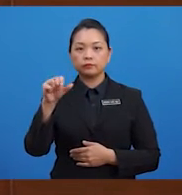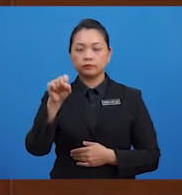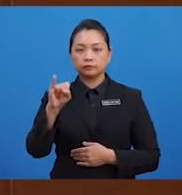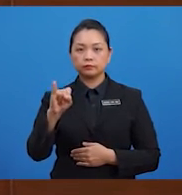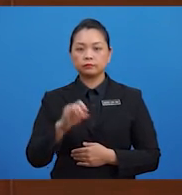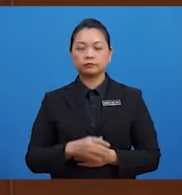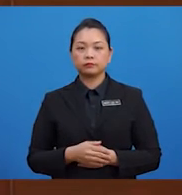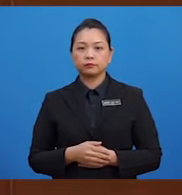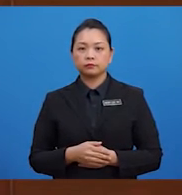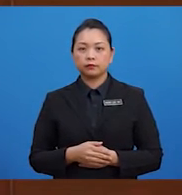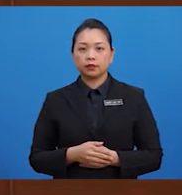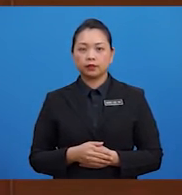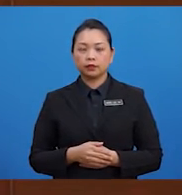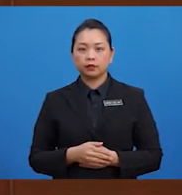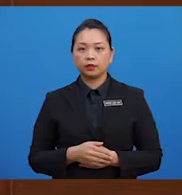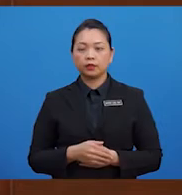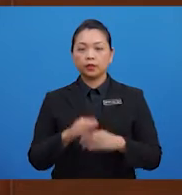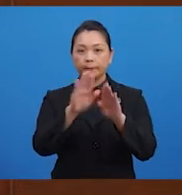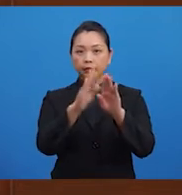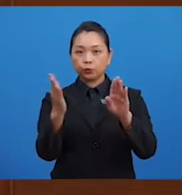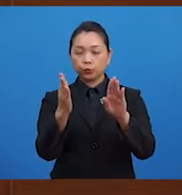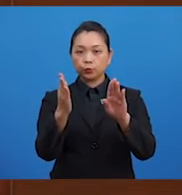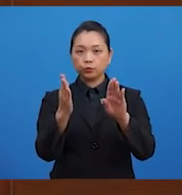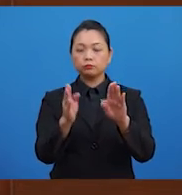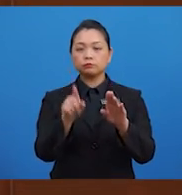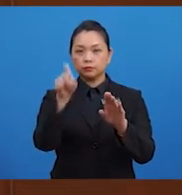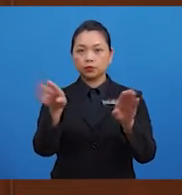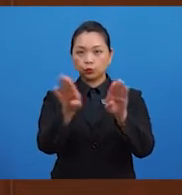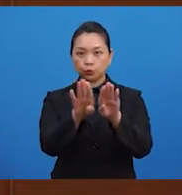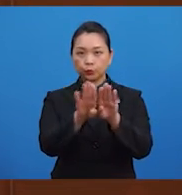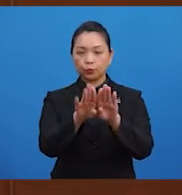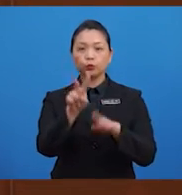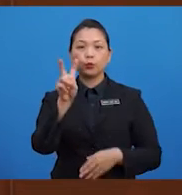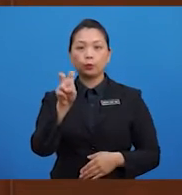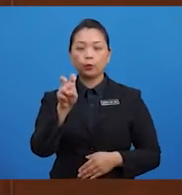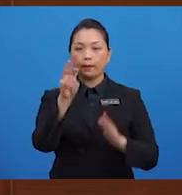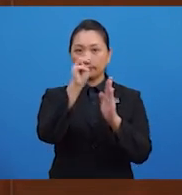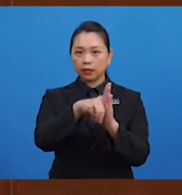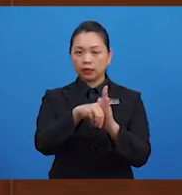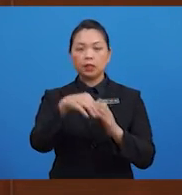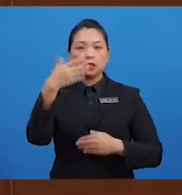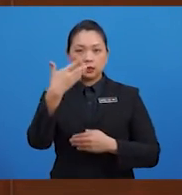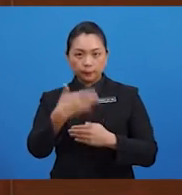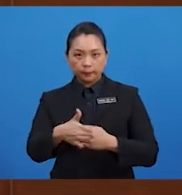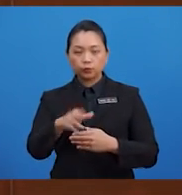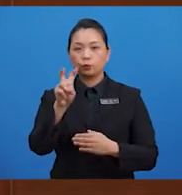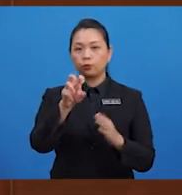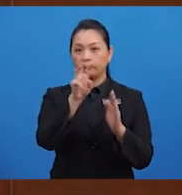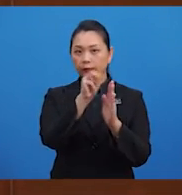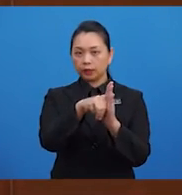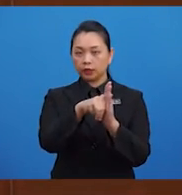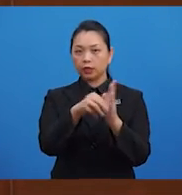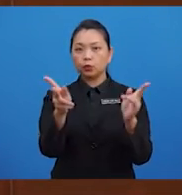Pintu kotak fumigasi dibiarkan tertutup selama 20 minit. Selepas 20 minit, kotak